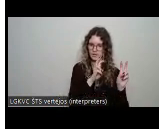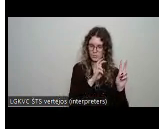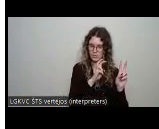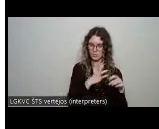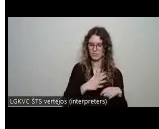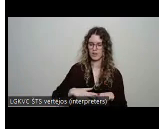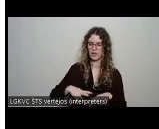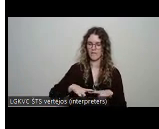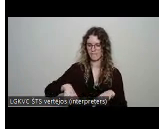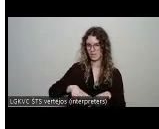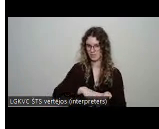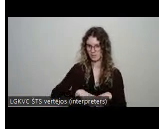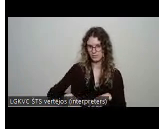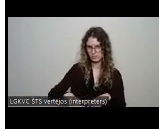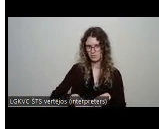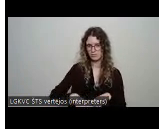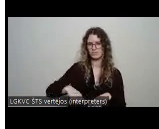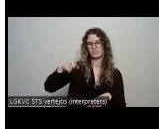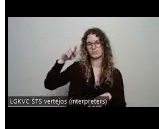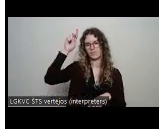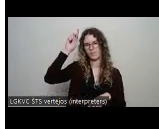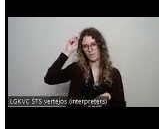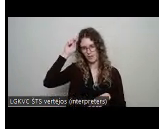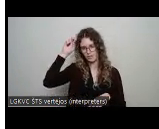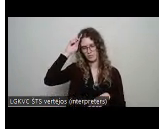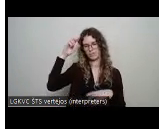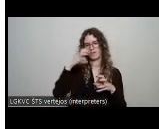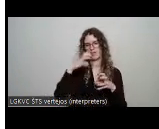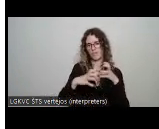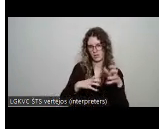vietos nacionalinis ir tarptautinis kontekstas.